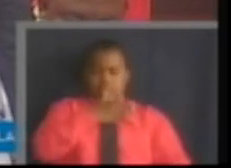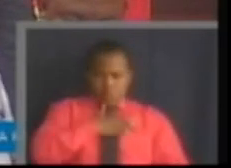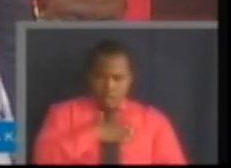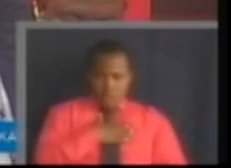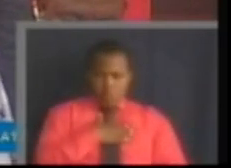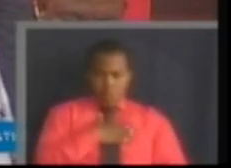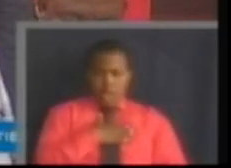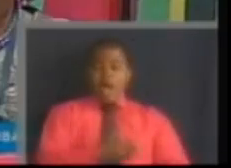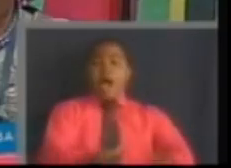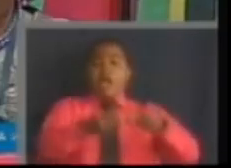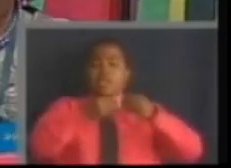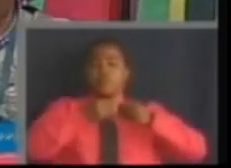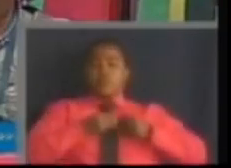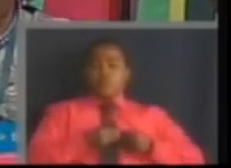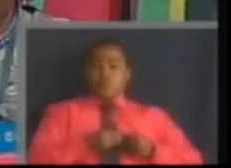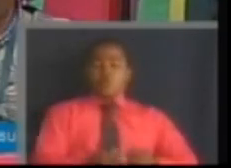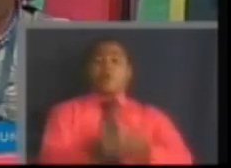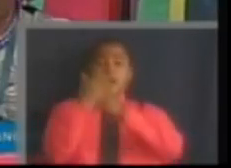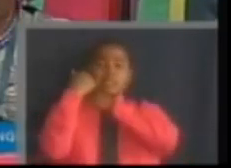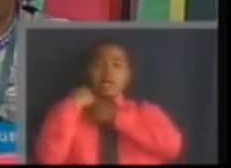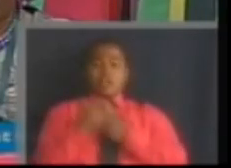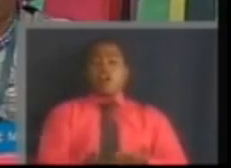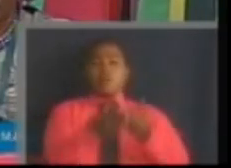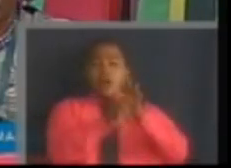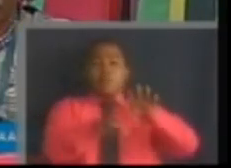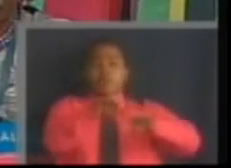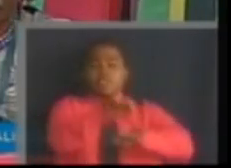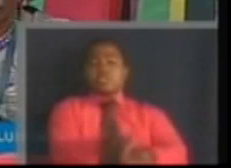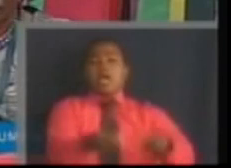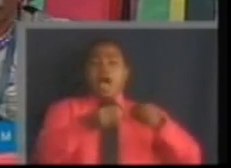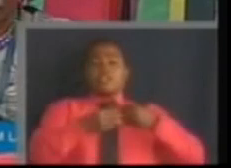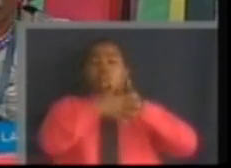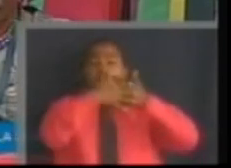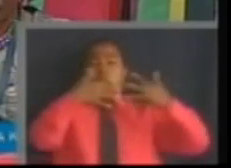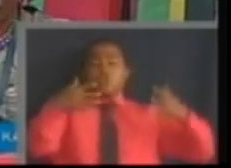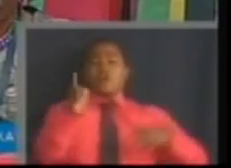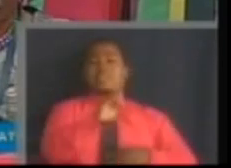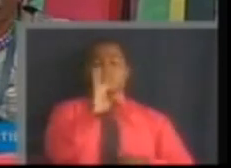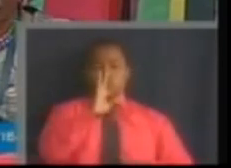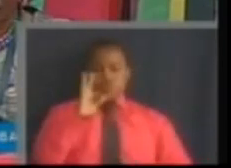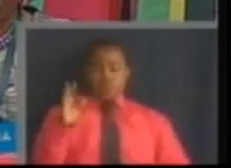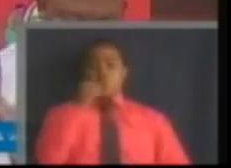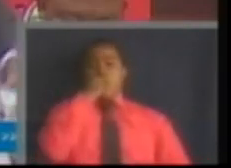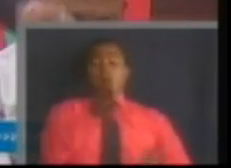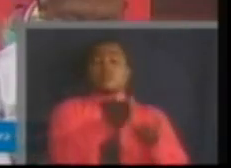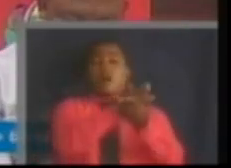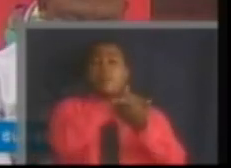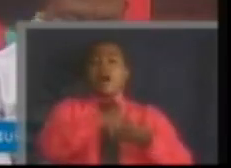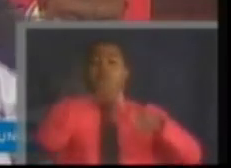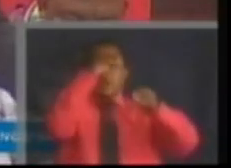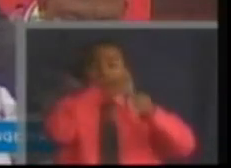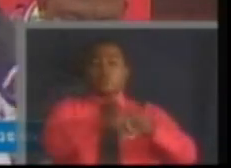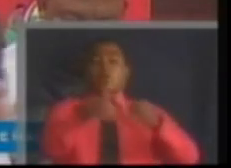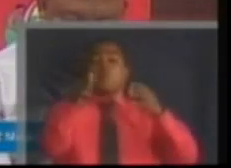Alipokasimu mamlaka kwa makamu mwenyekiti, alitumia lugha ambayo kwa kweli kwa sio nzuri, kwa kuwaita baadhi ya wajumbe kwamba wanafanya matendo ya